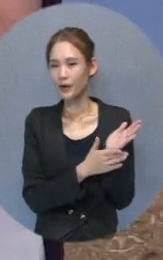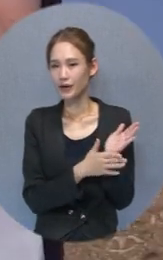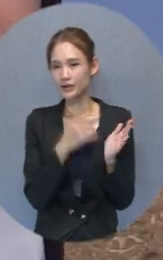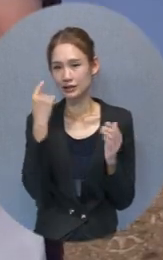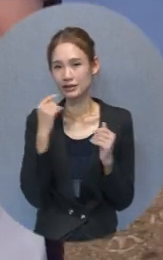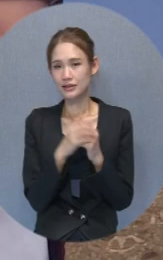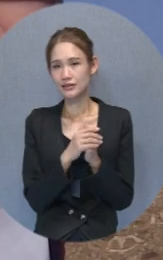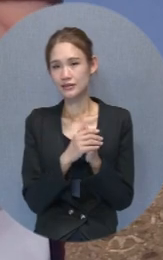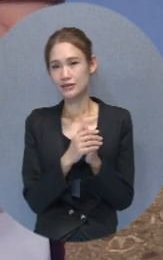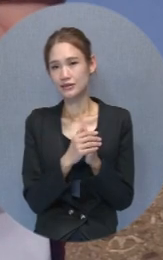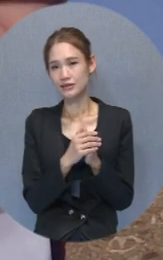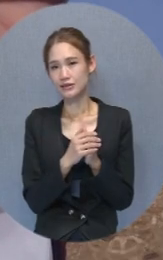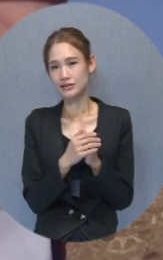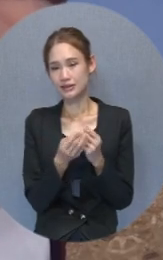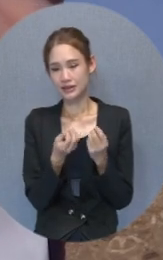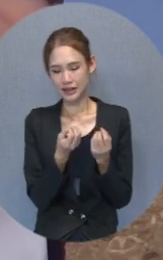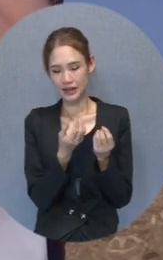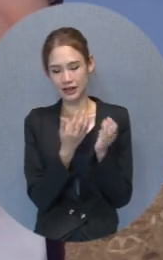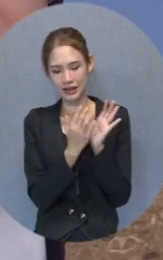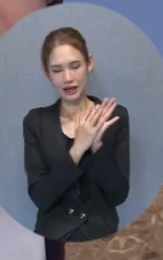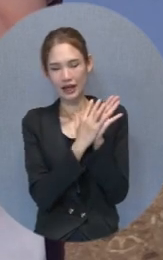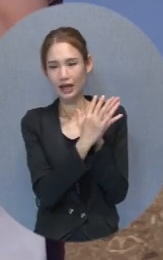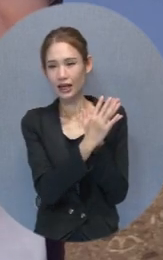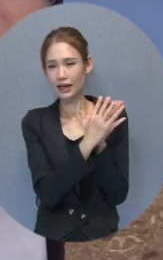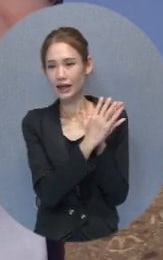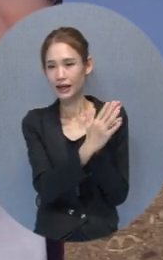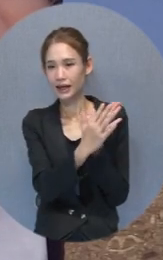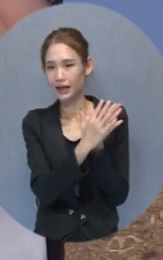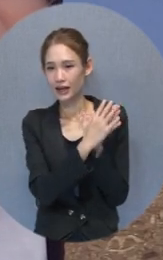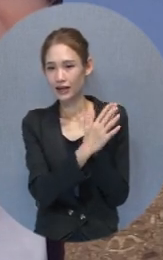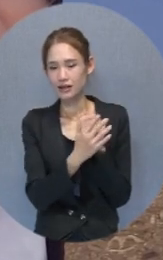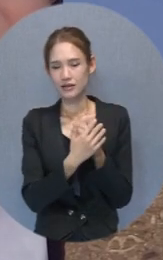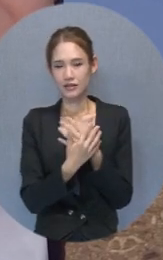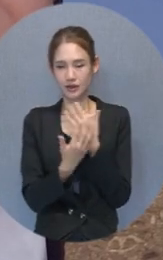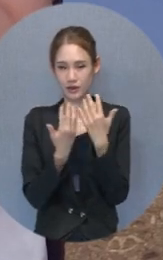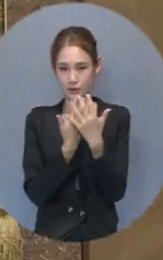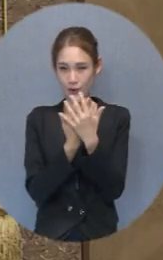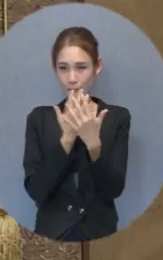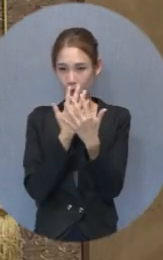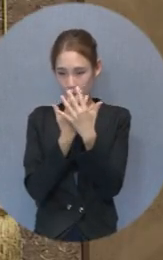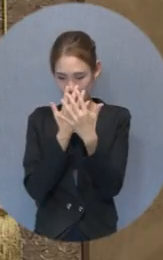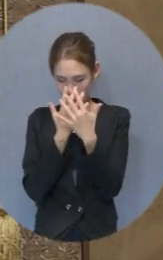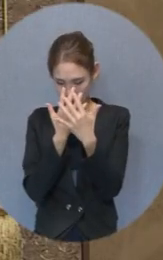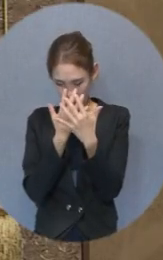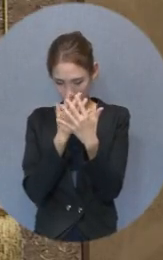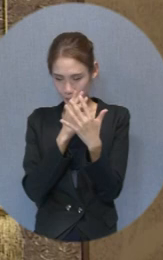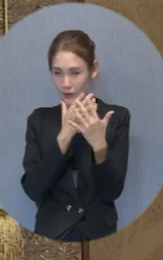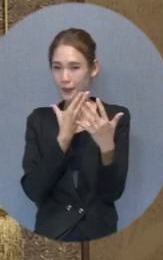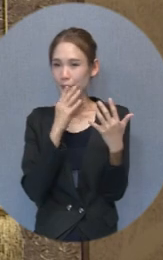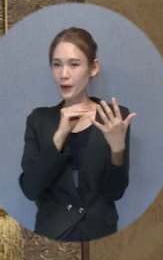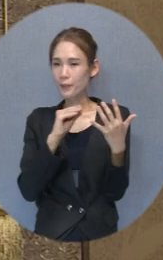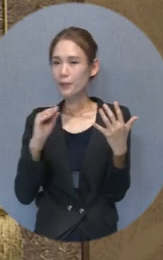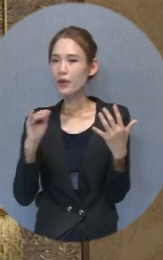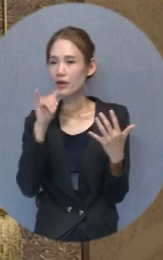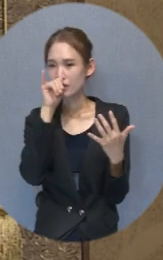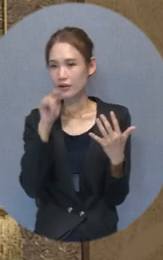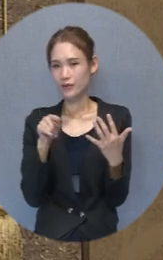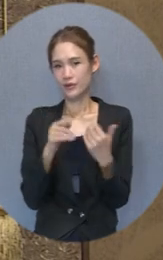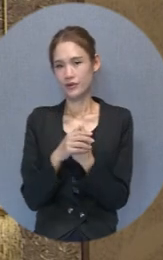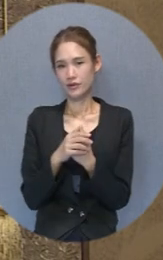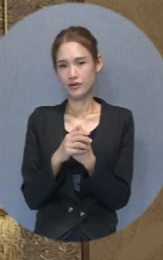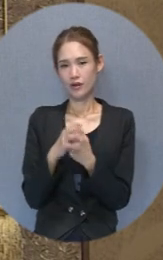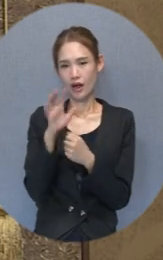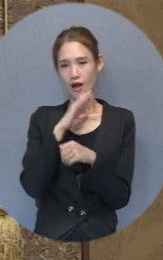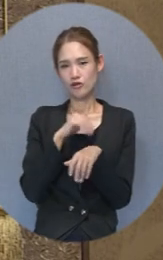이게 입체적으로 다 되어 있어요. 그래서 촉각으로 손끝으로 촉지 훈련을 해야 네, 단련을